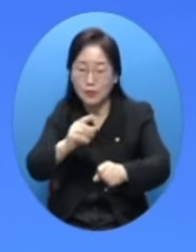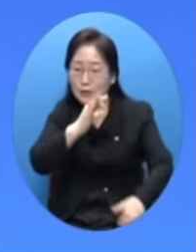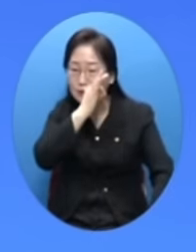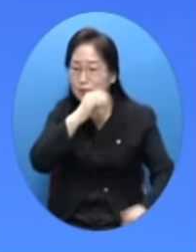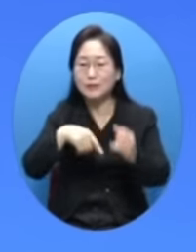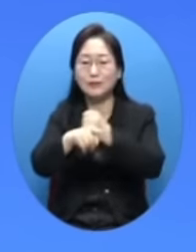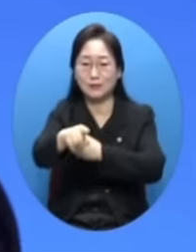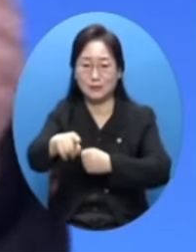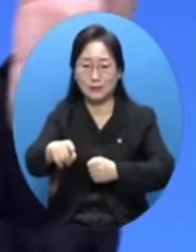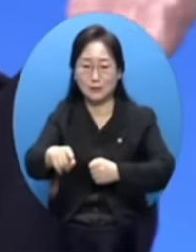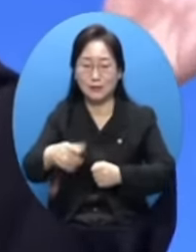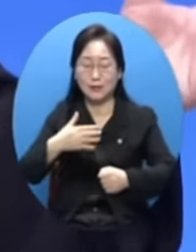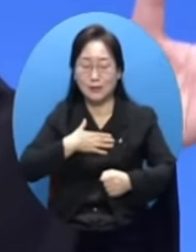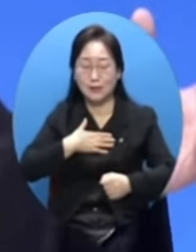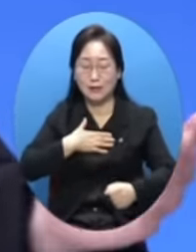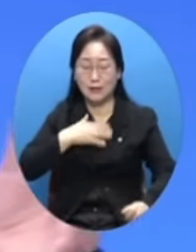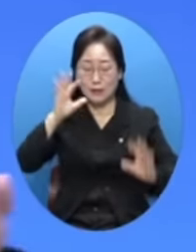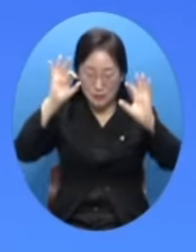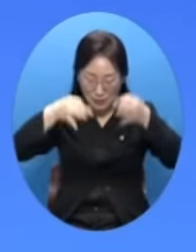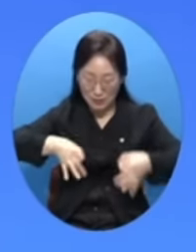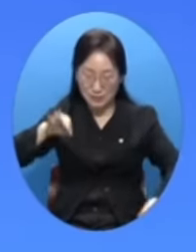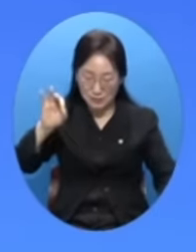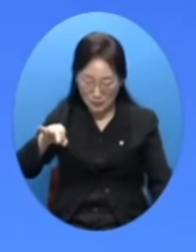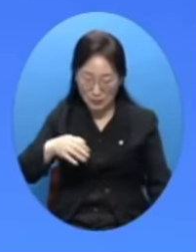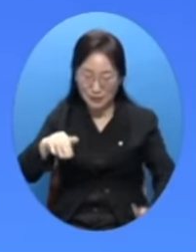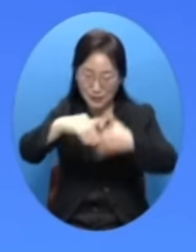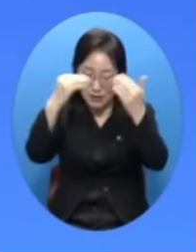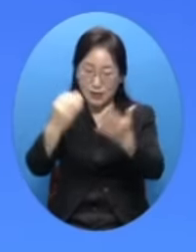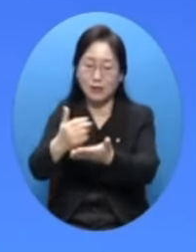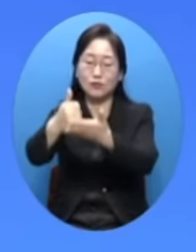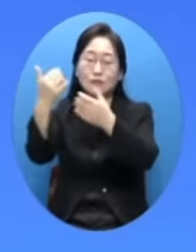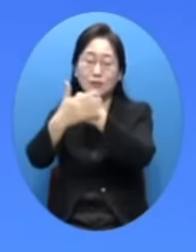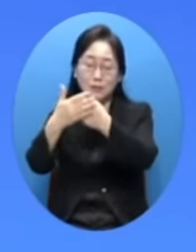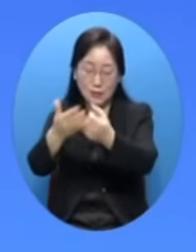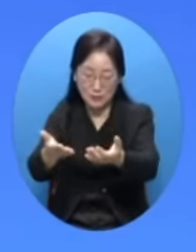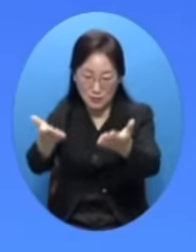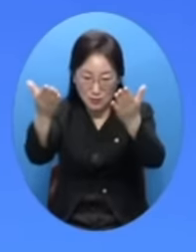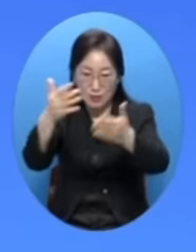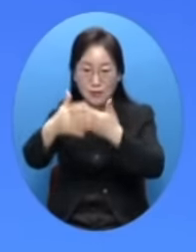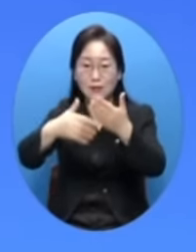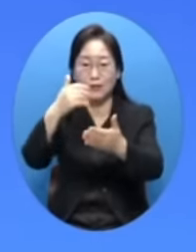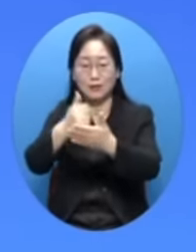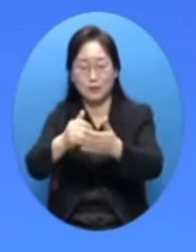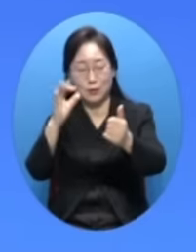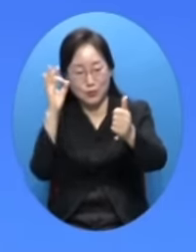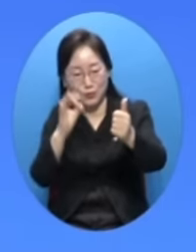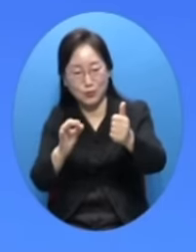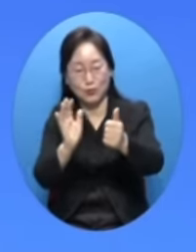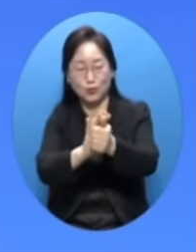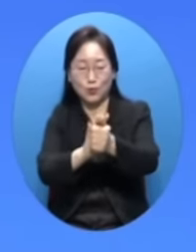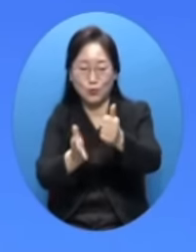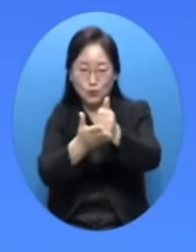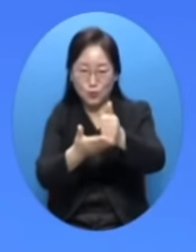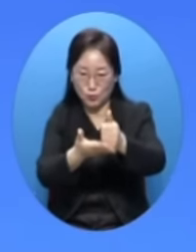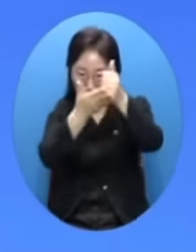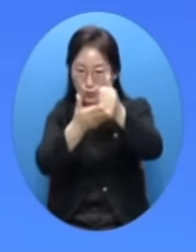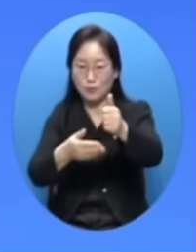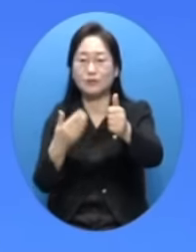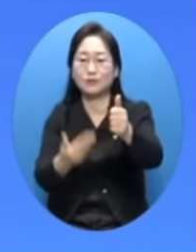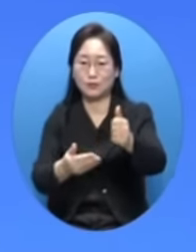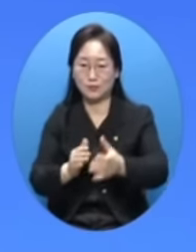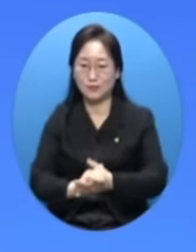사는 것입니다 나는 아무것도 아닙니다 모든 것이 주님의 은혜입니다 할 때 주님께서 우리를 붙들어주고 우리를 높여 주시는